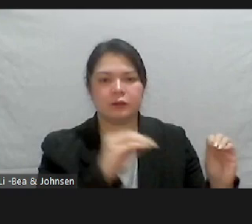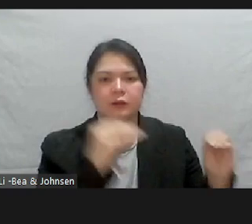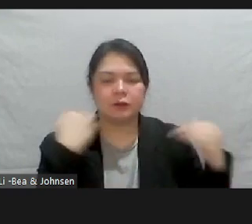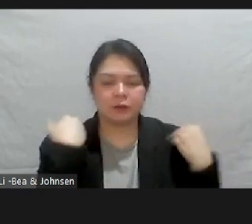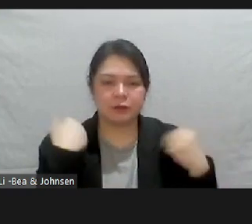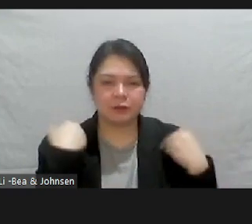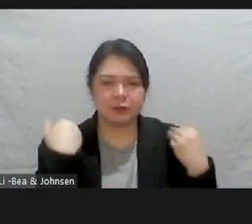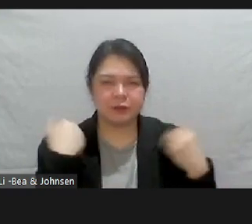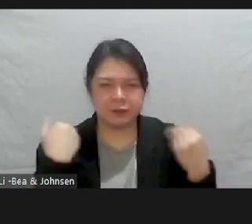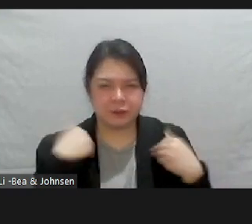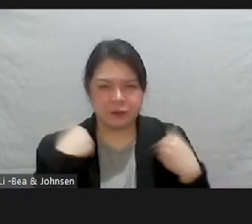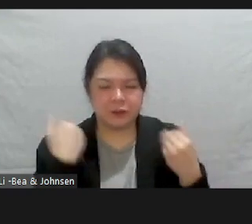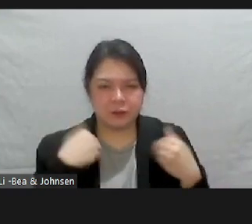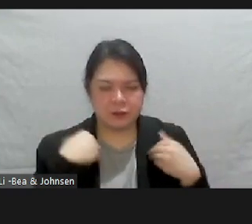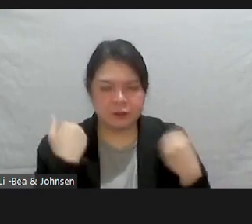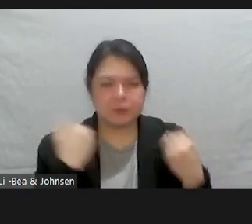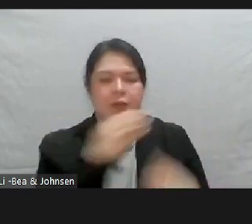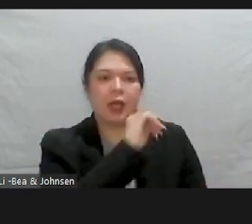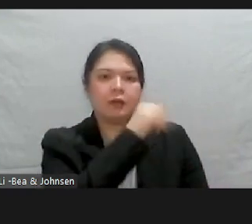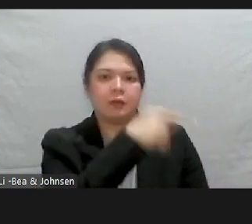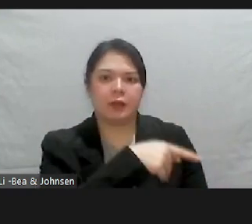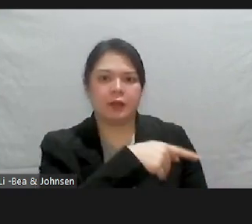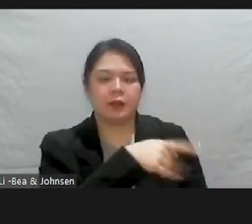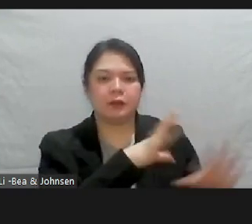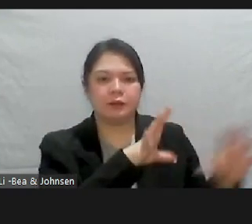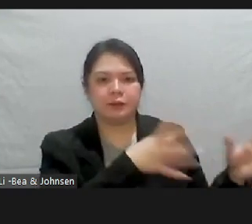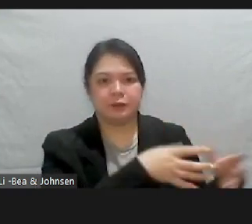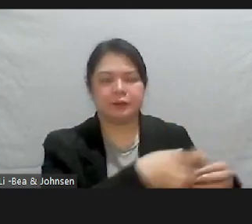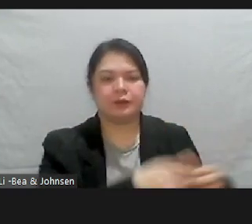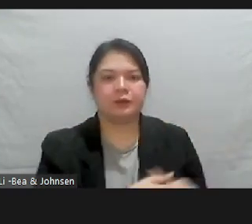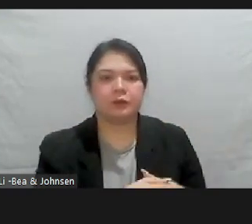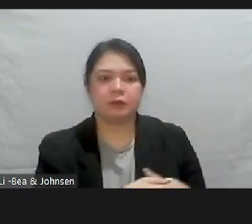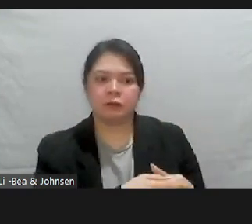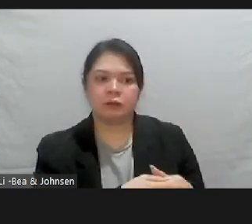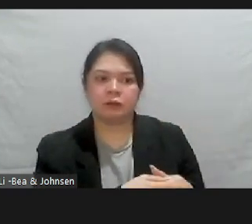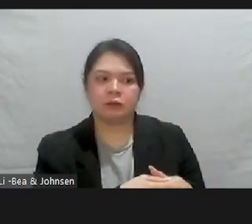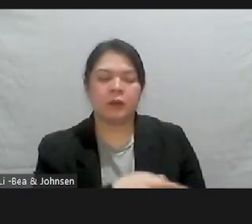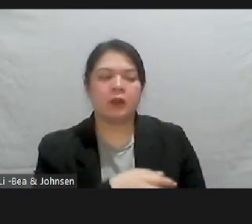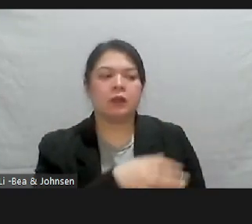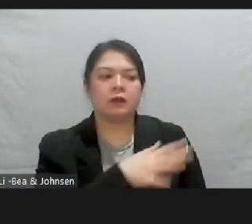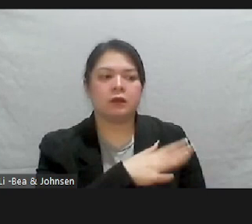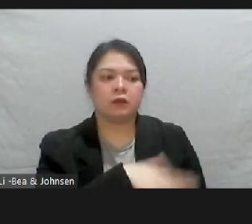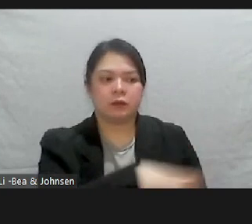nasa mga katutubong pamayanan. Hindi isolated ang